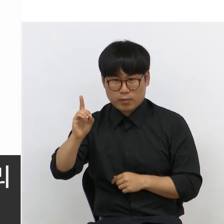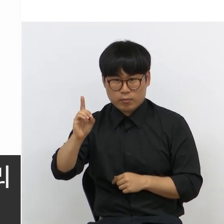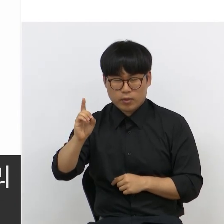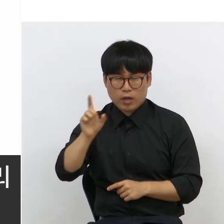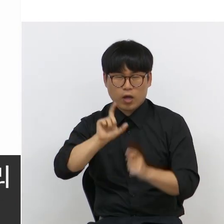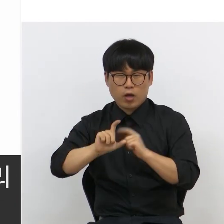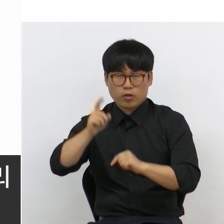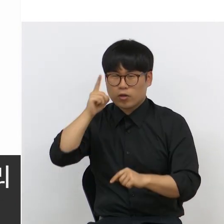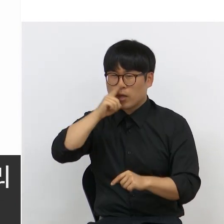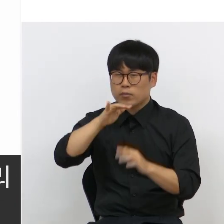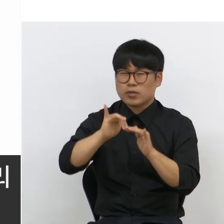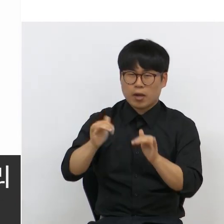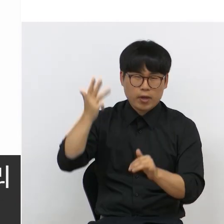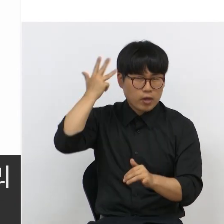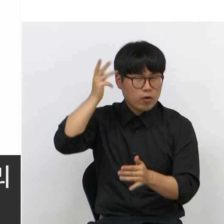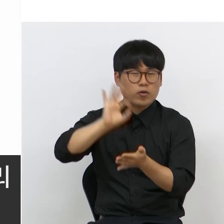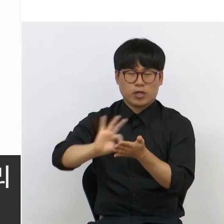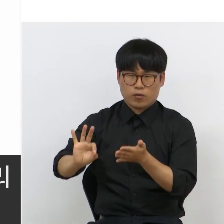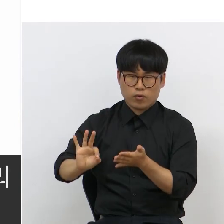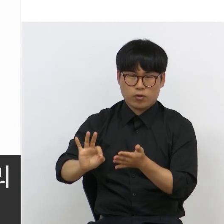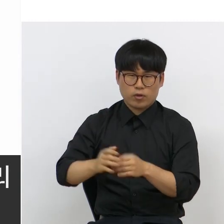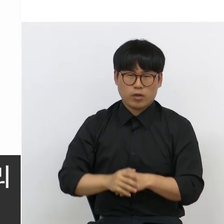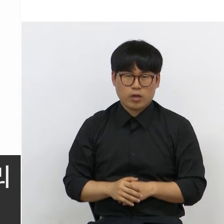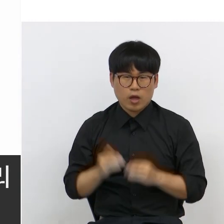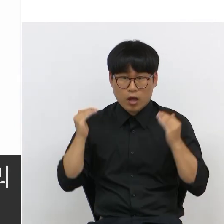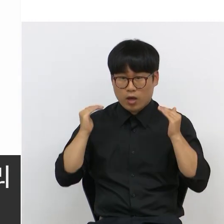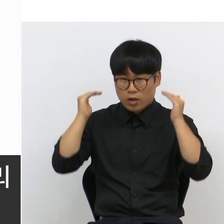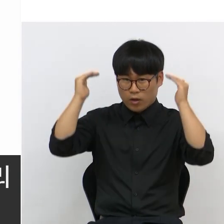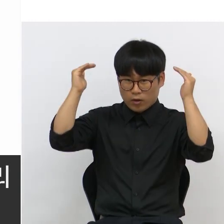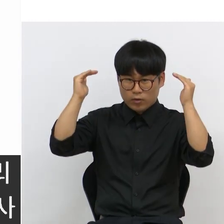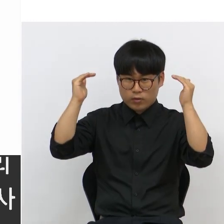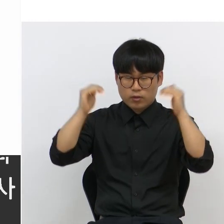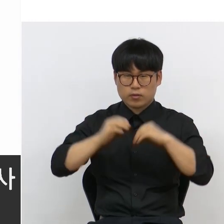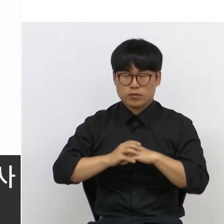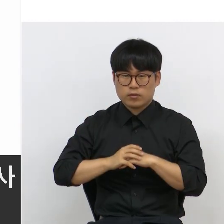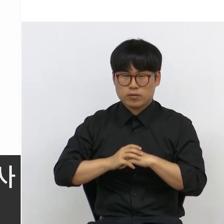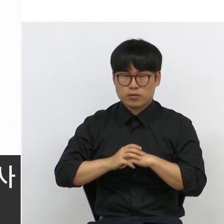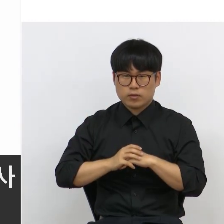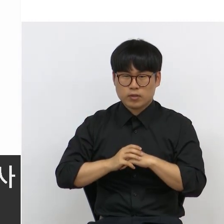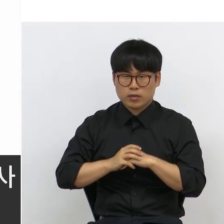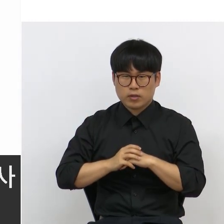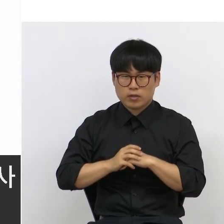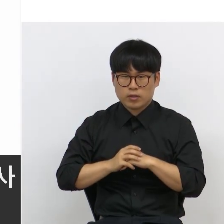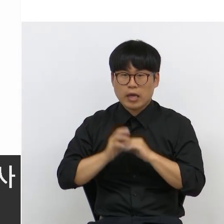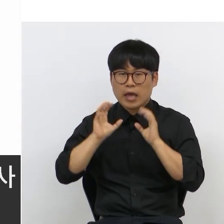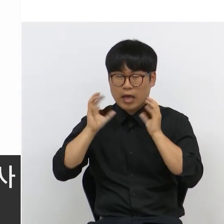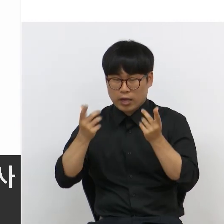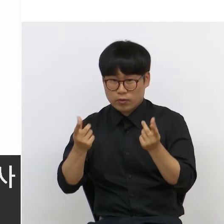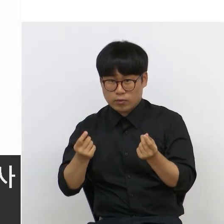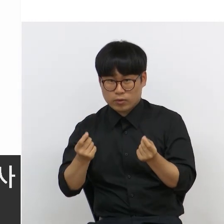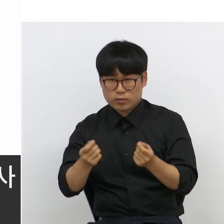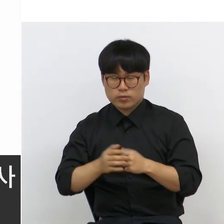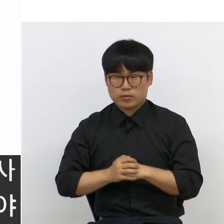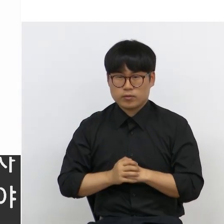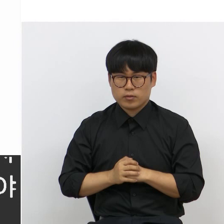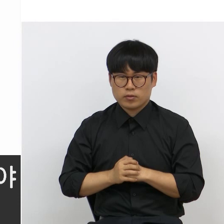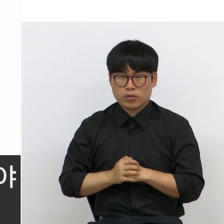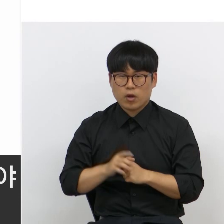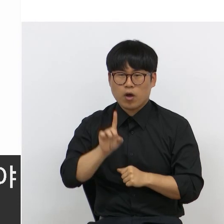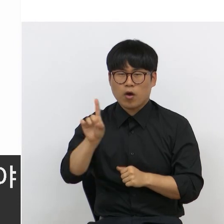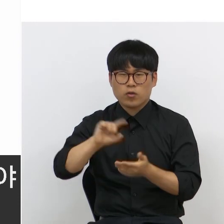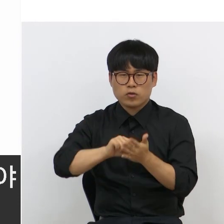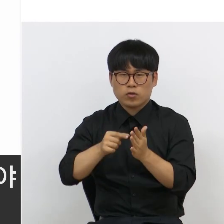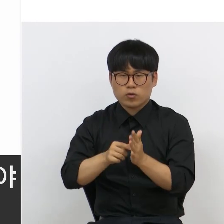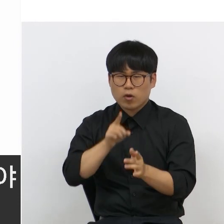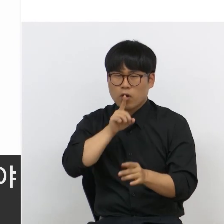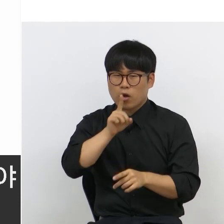나쁜 사람들한테 저희가 쓰게 되고 그다음에 어른한테서 이제 가능한 얘기긴 하지만 소아도 마찬가지고 어느 정도